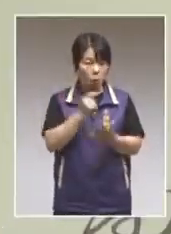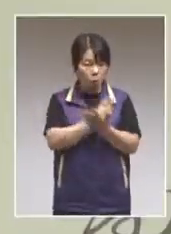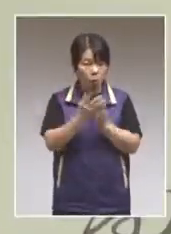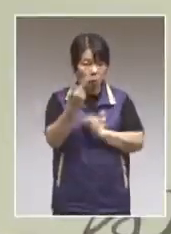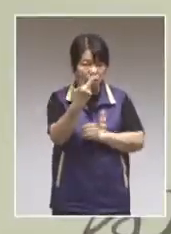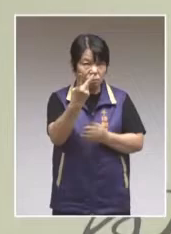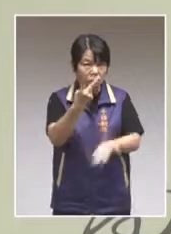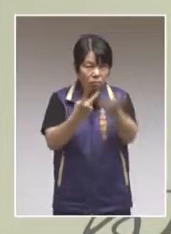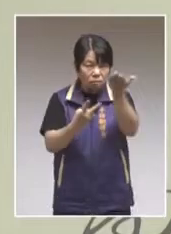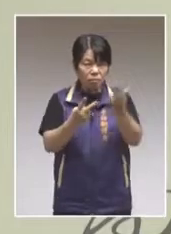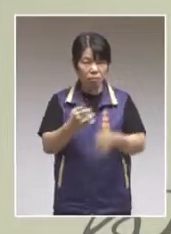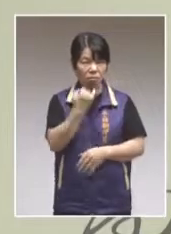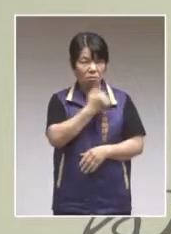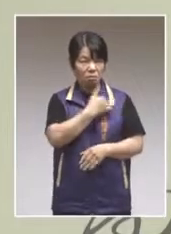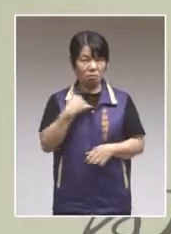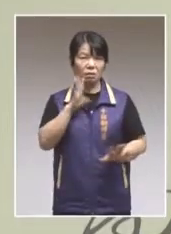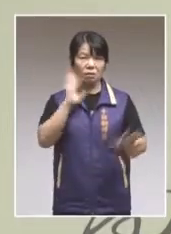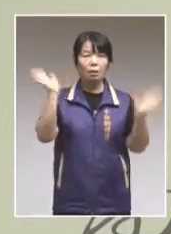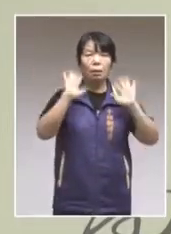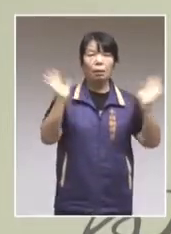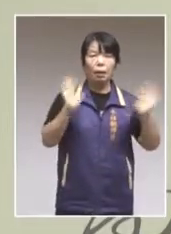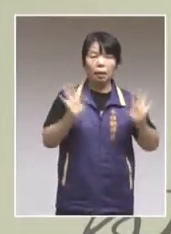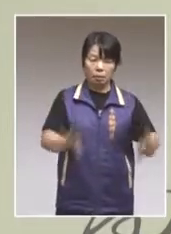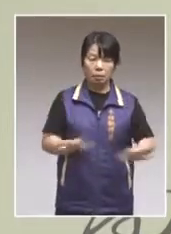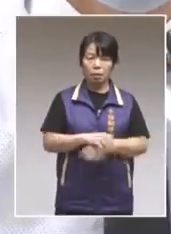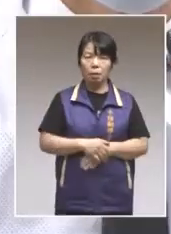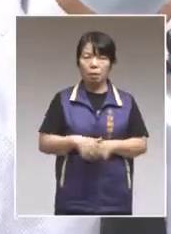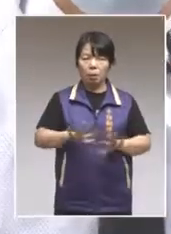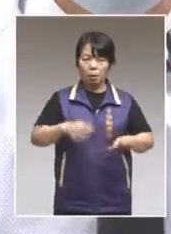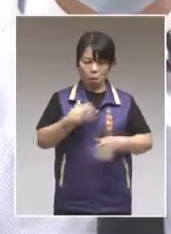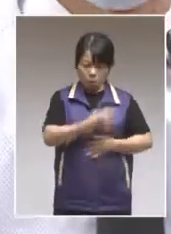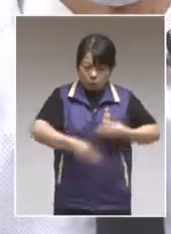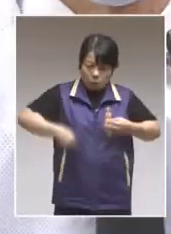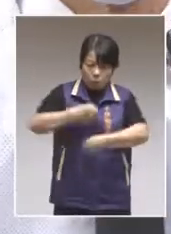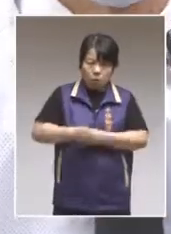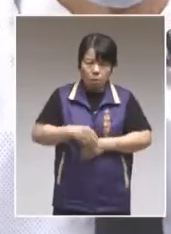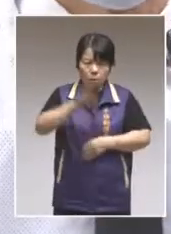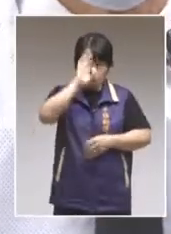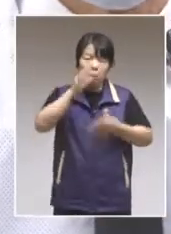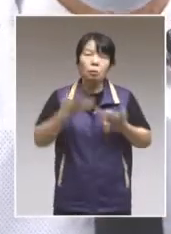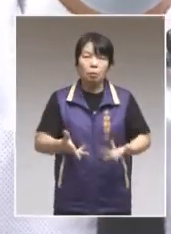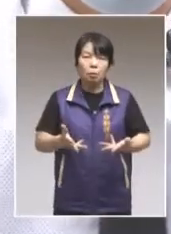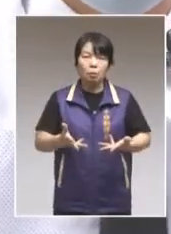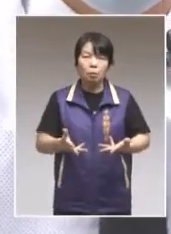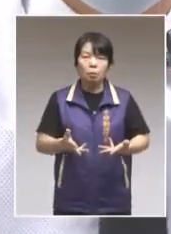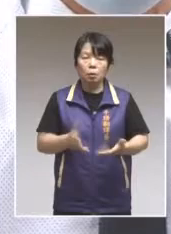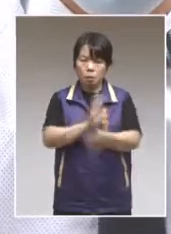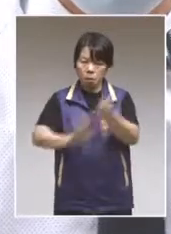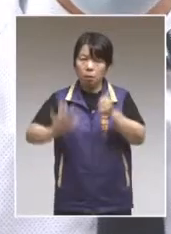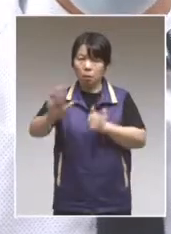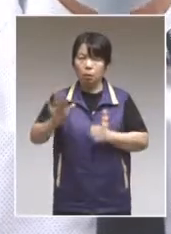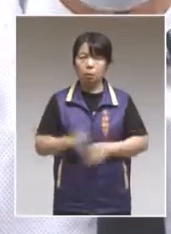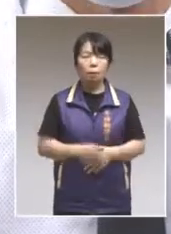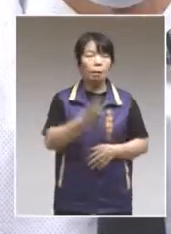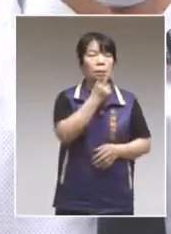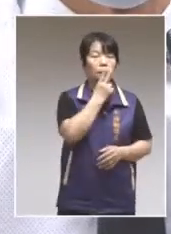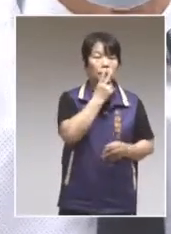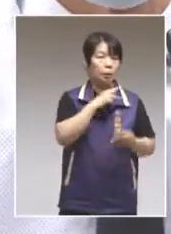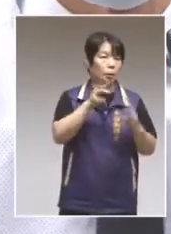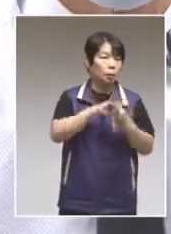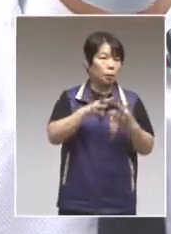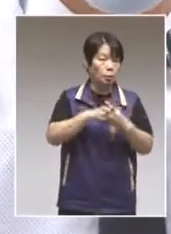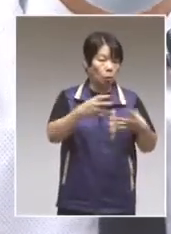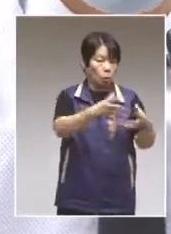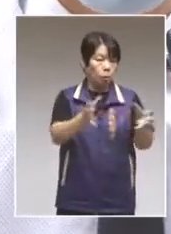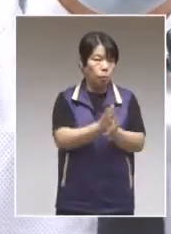说，有可能是一个叫做儿童多系统炎症症候群啊。虽然在预期在亚洲族群在我们这